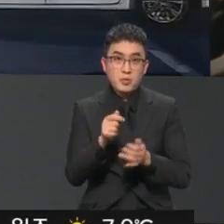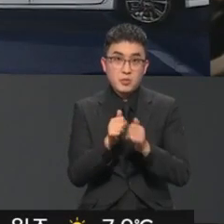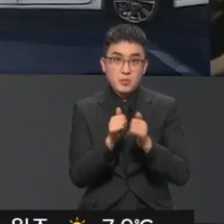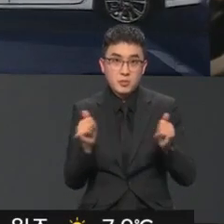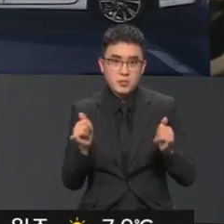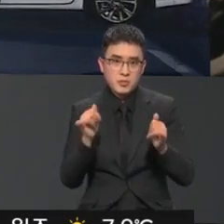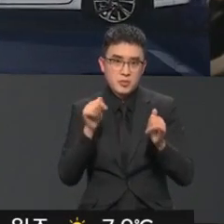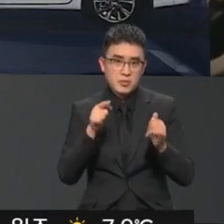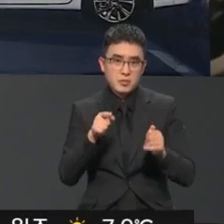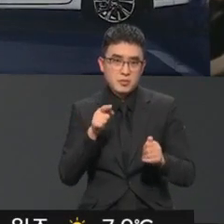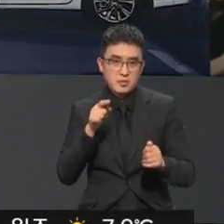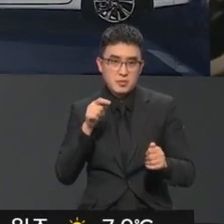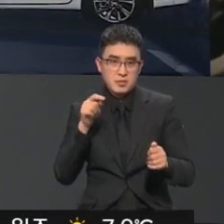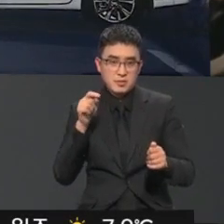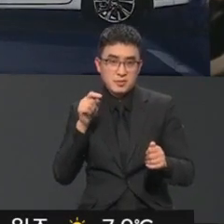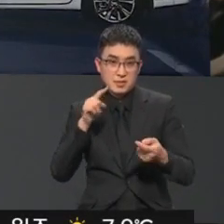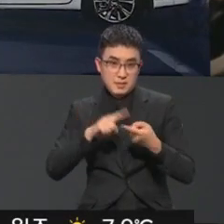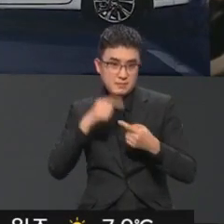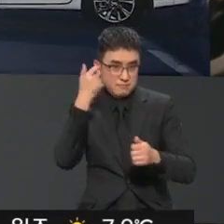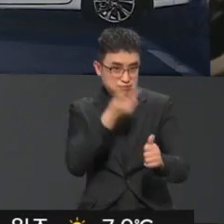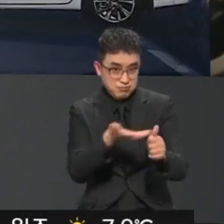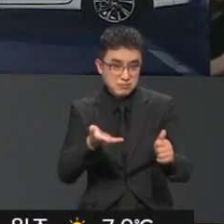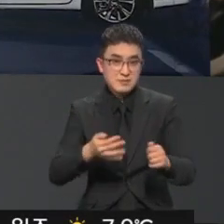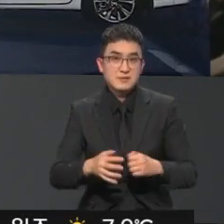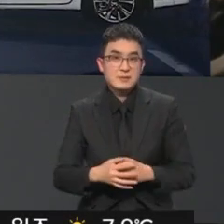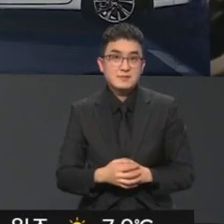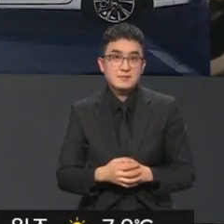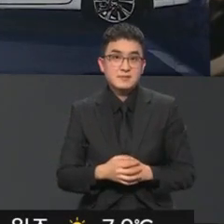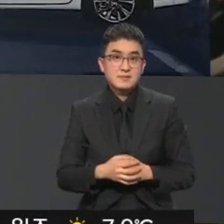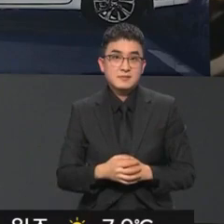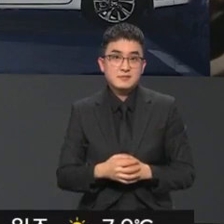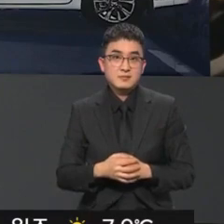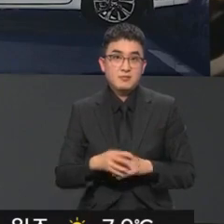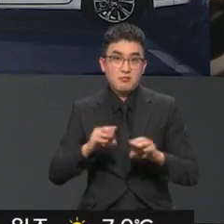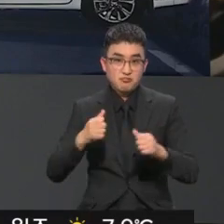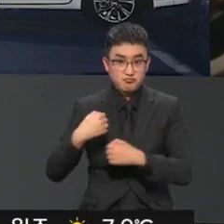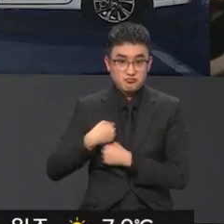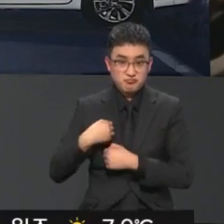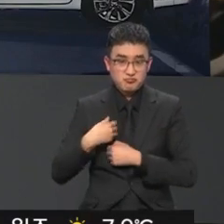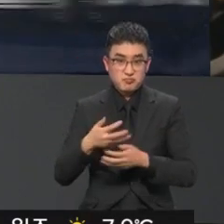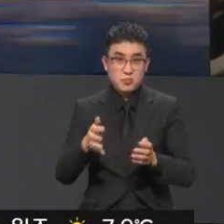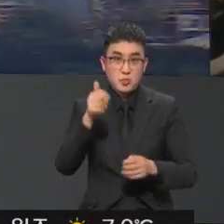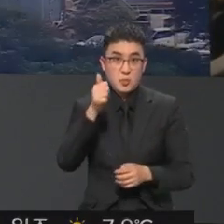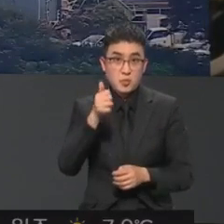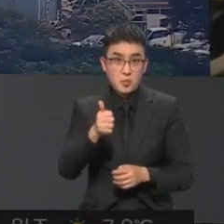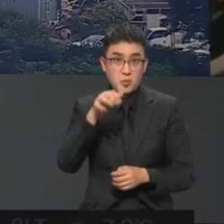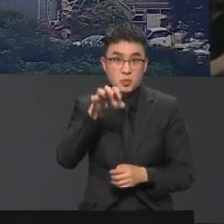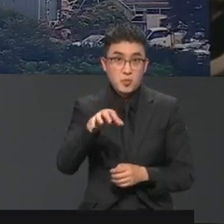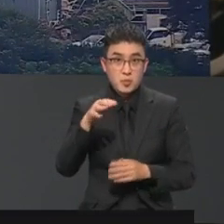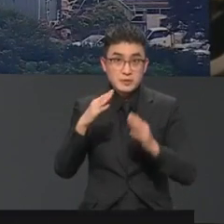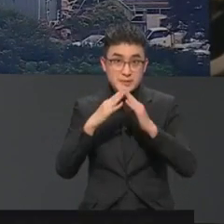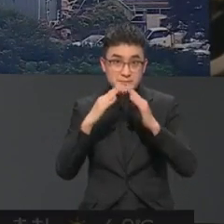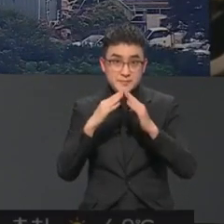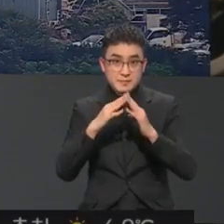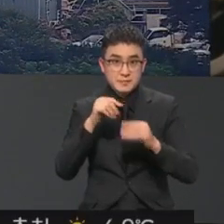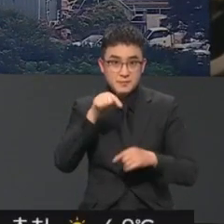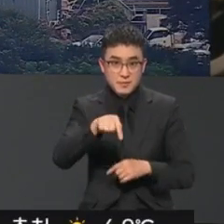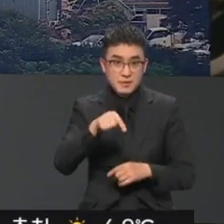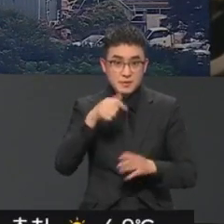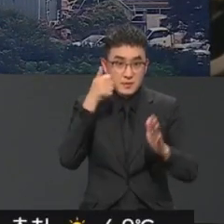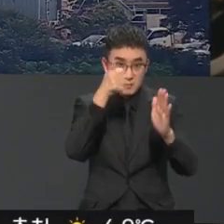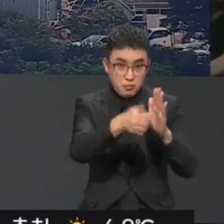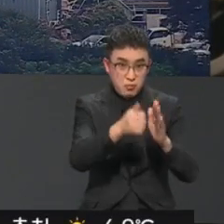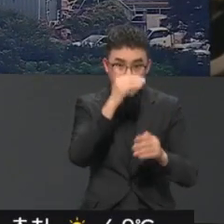관저 후보지였던 육군 참모총장 공관을 둘러본 뒤에 외교부 장관 공관으로 관저가 바뀌었다. 이런